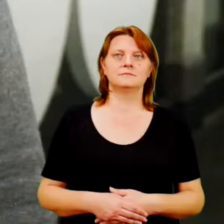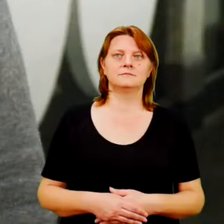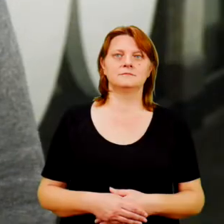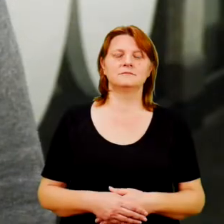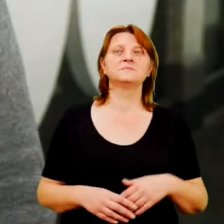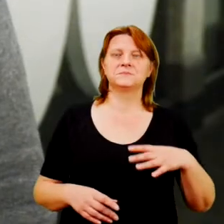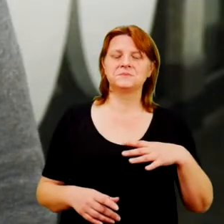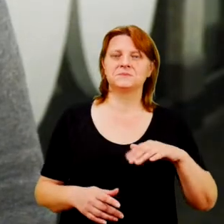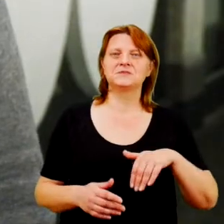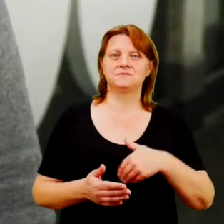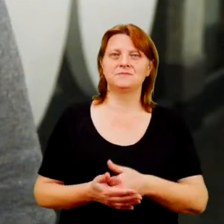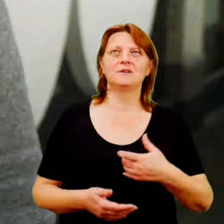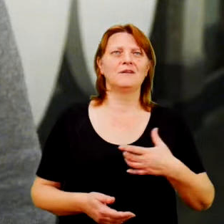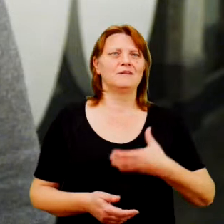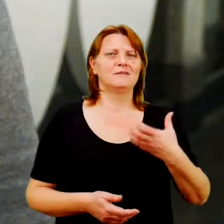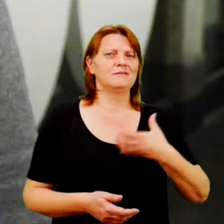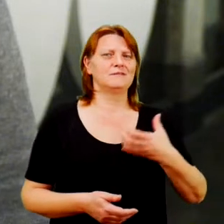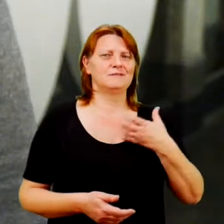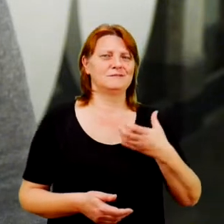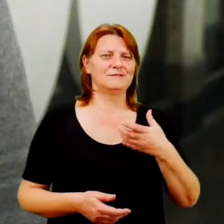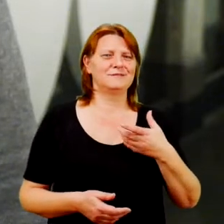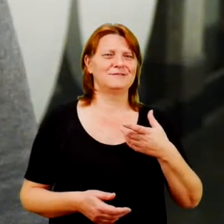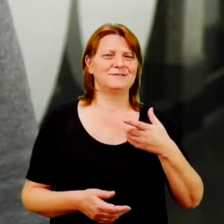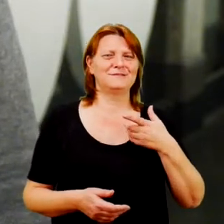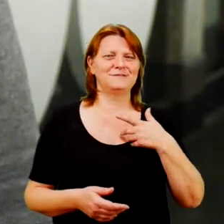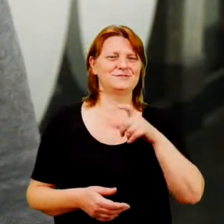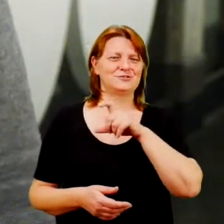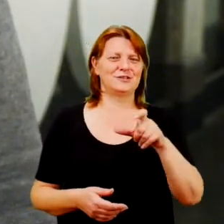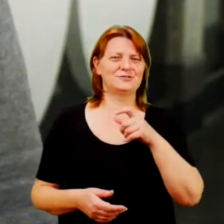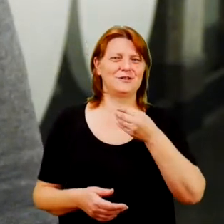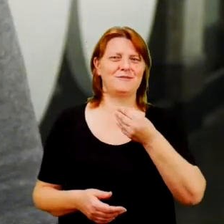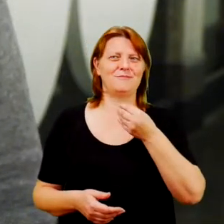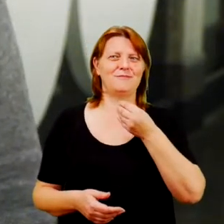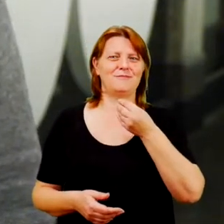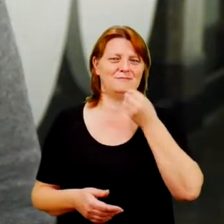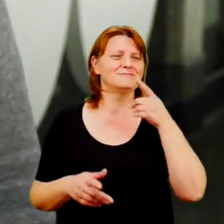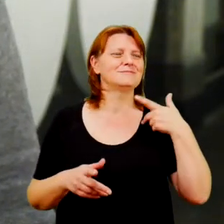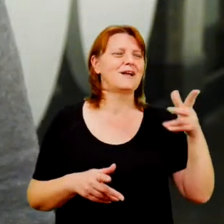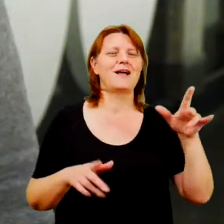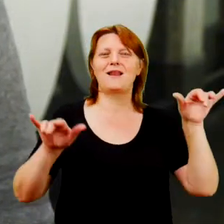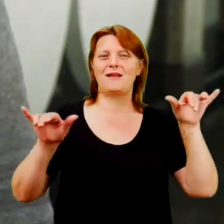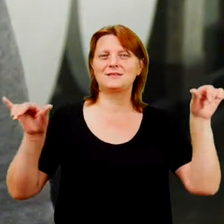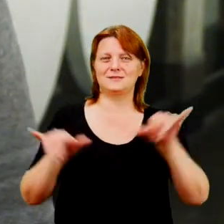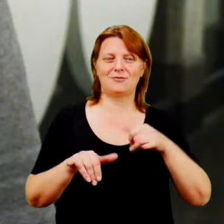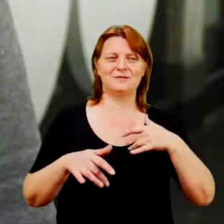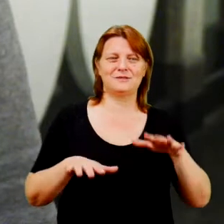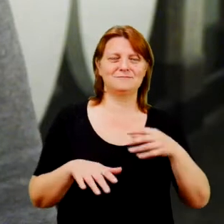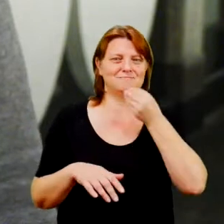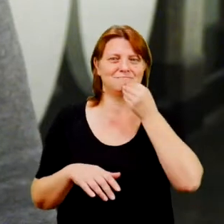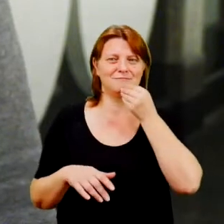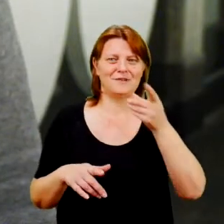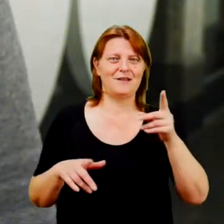Muszę przyznać, że wrażenia, których doznałam w trakcie pobytu w tej restauracji